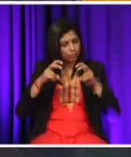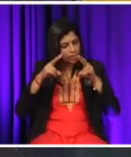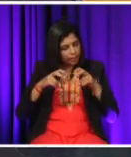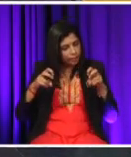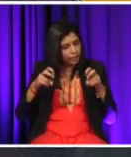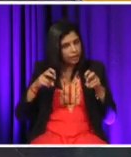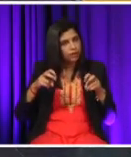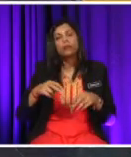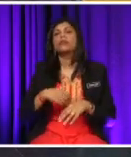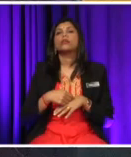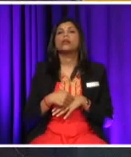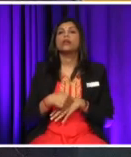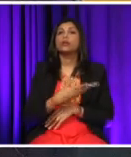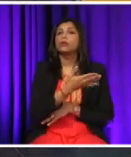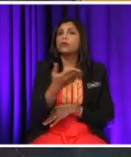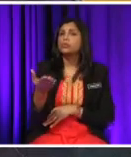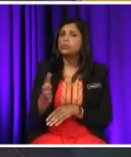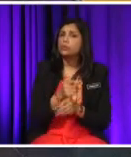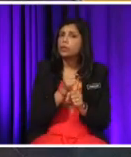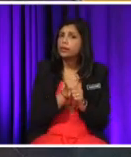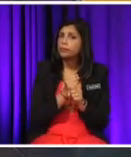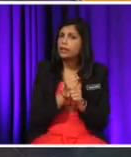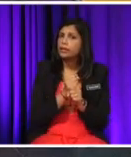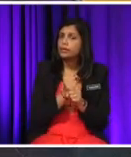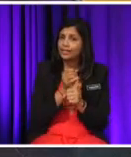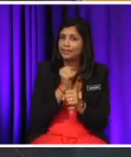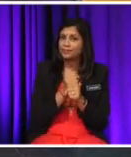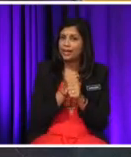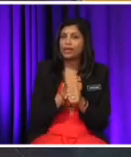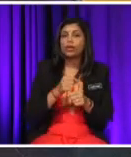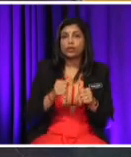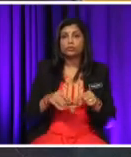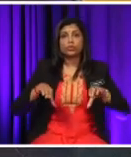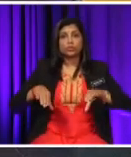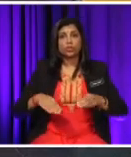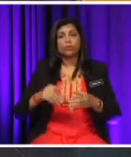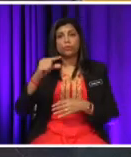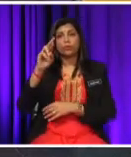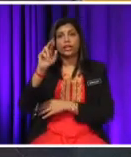nih apa Billy buat grafter itu betul-betul